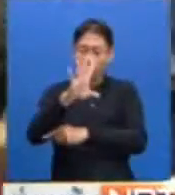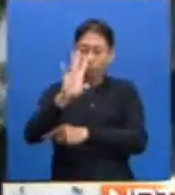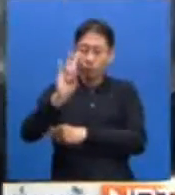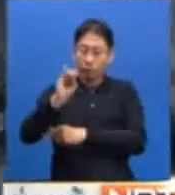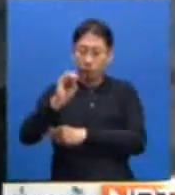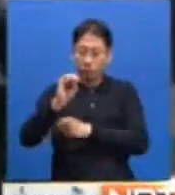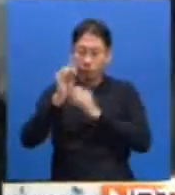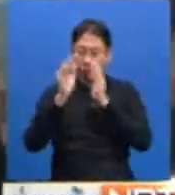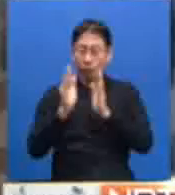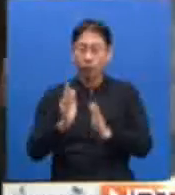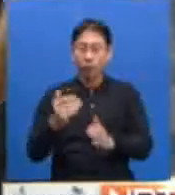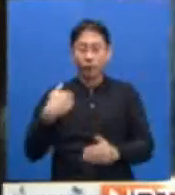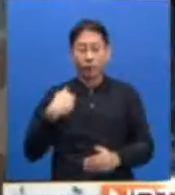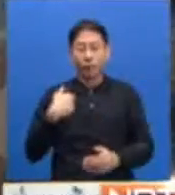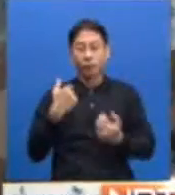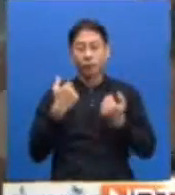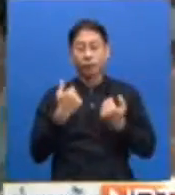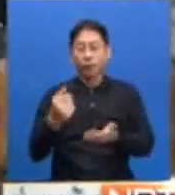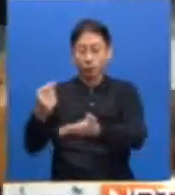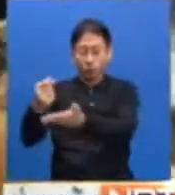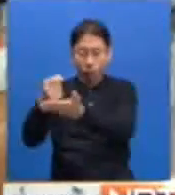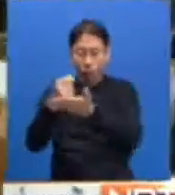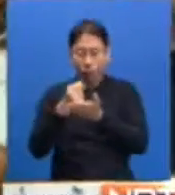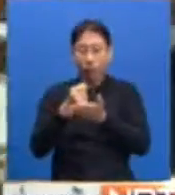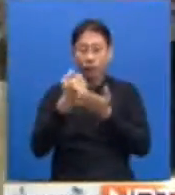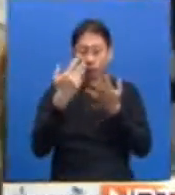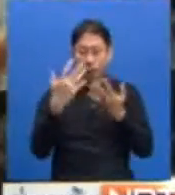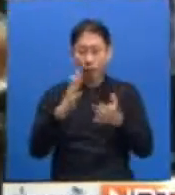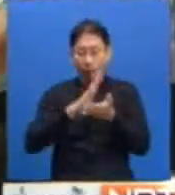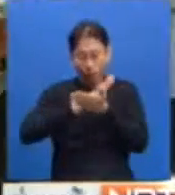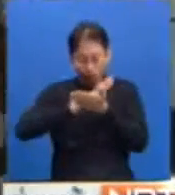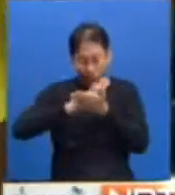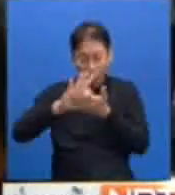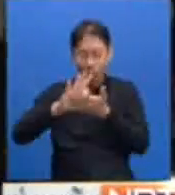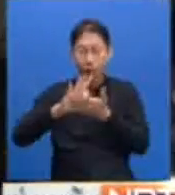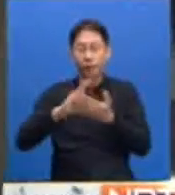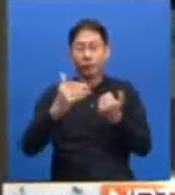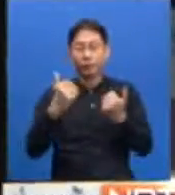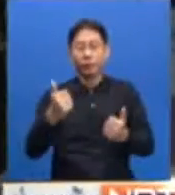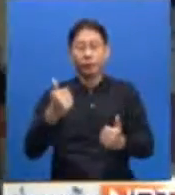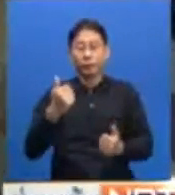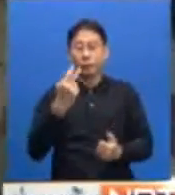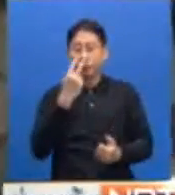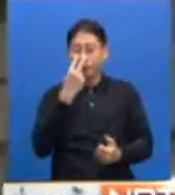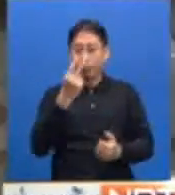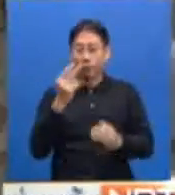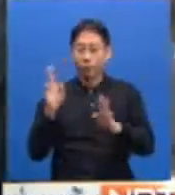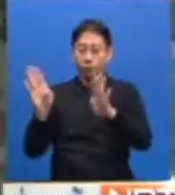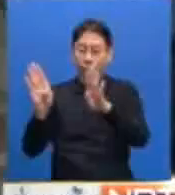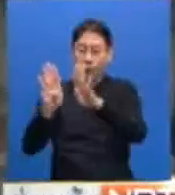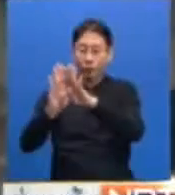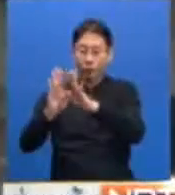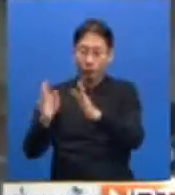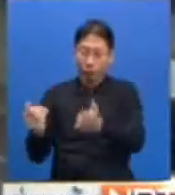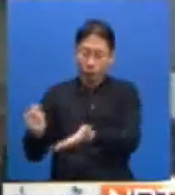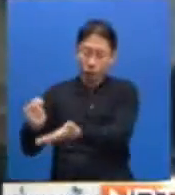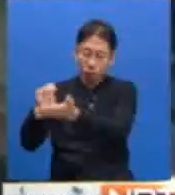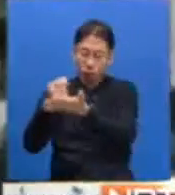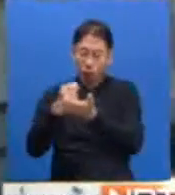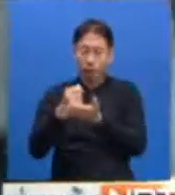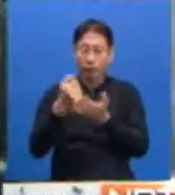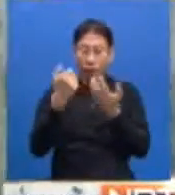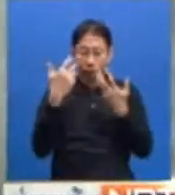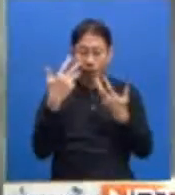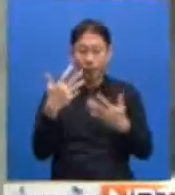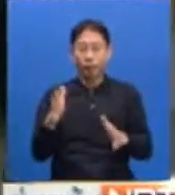170คนโดยภาพรวมการช่วยเหลือก็เป็นไปด้วยความเรียบร้อยนะคะจึงเห็นสมควรปิดศูนย์ช่วยเหลือคนไทยในลิเบียโด